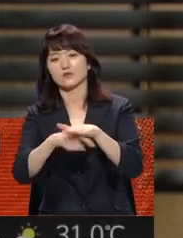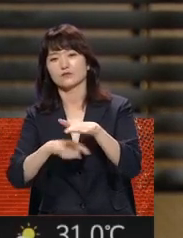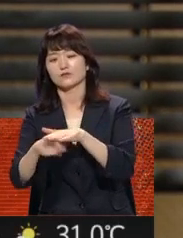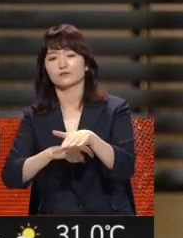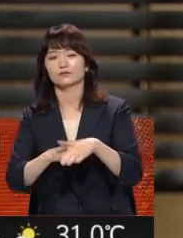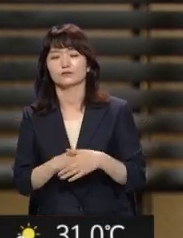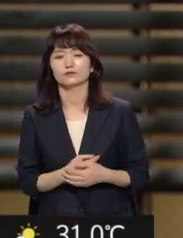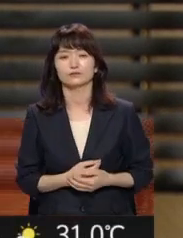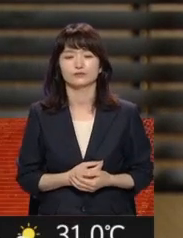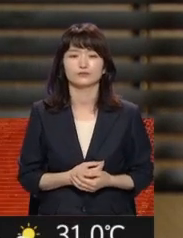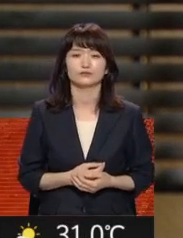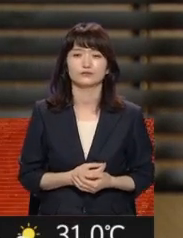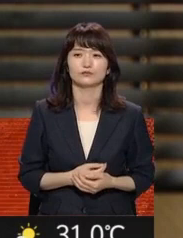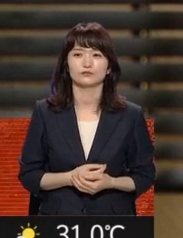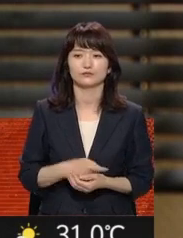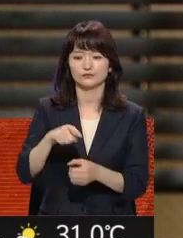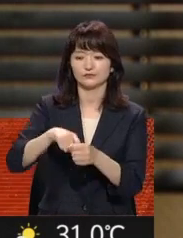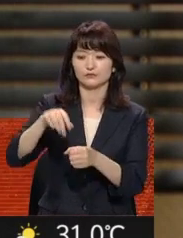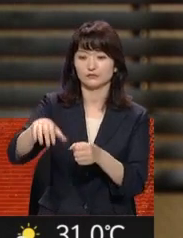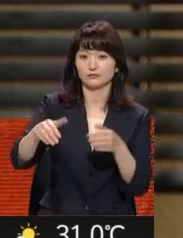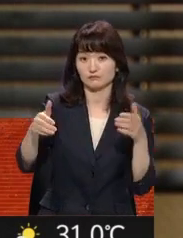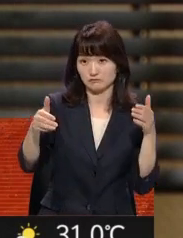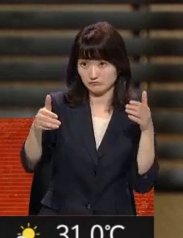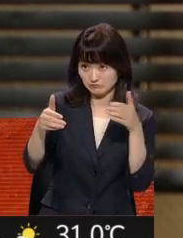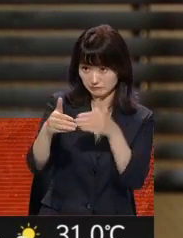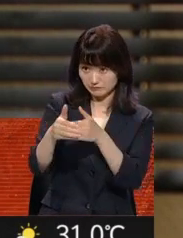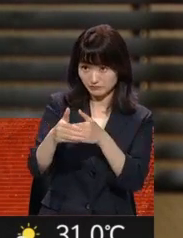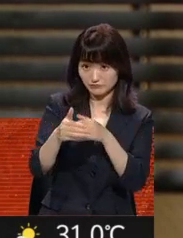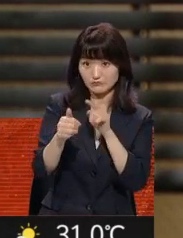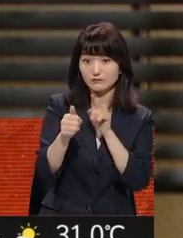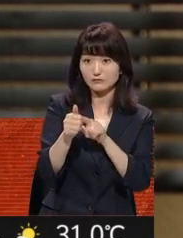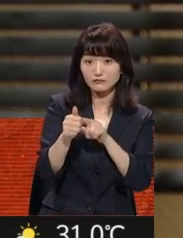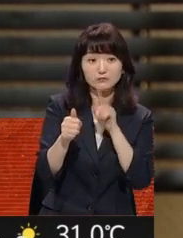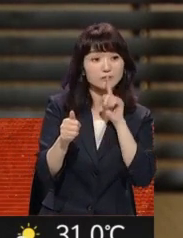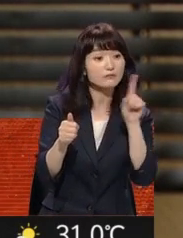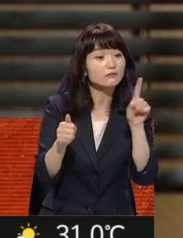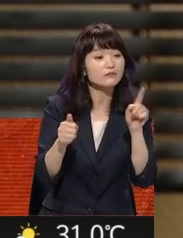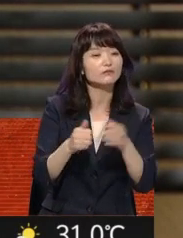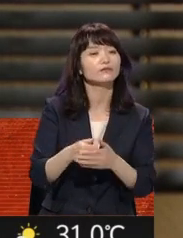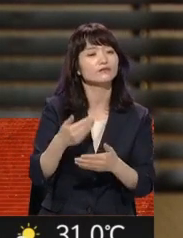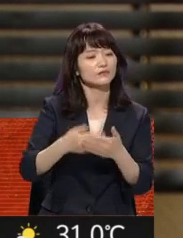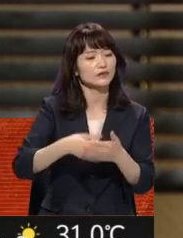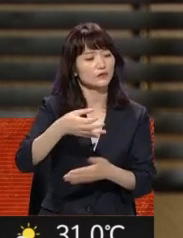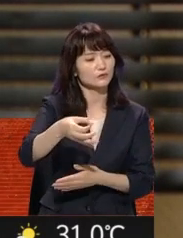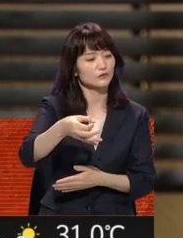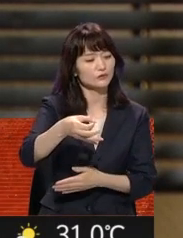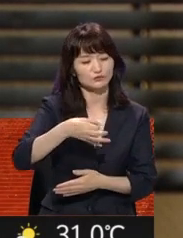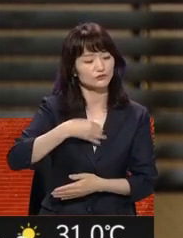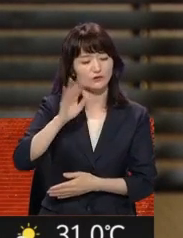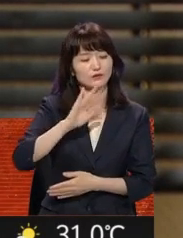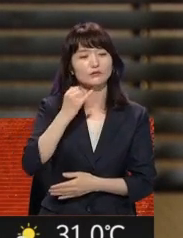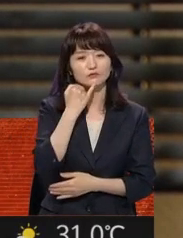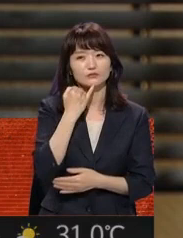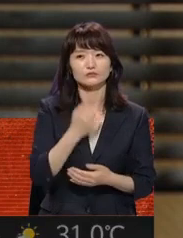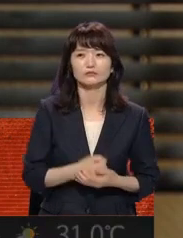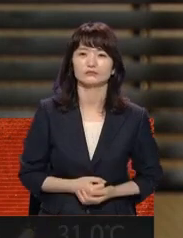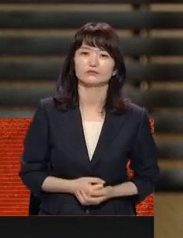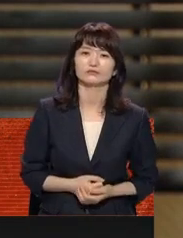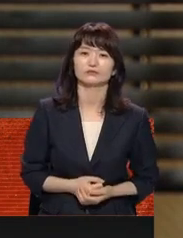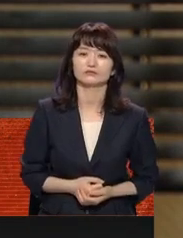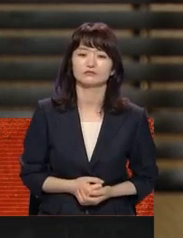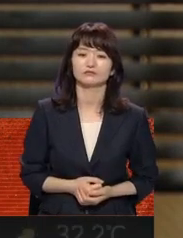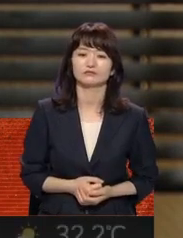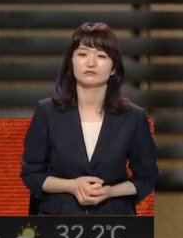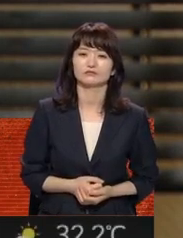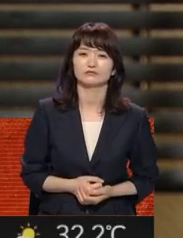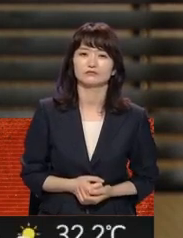겁니다. 그리고 나서 목적지에 딱 다다른 다음에 저 남성 뭐라 하는지 아십니까? 잔돈은 됐습니다. 그러니까 아유 이거 굉장히 호탕한 사람인가